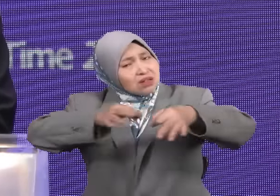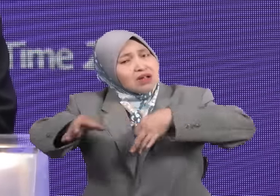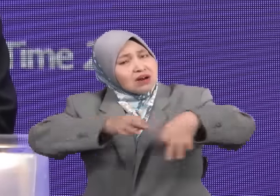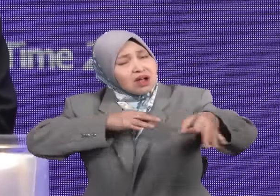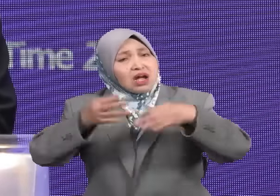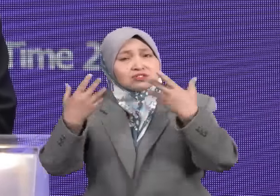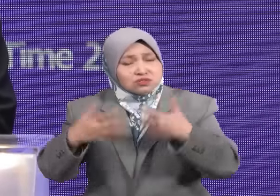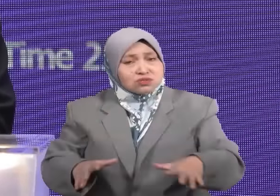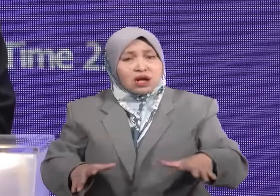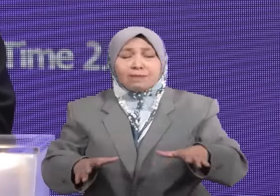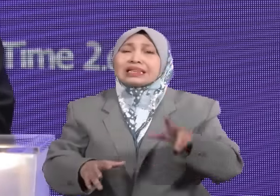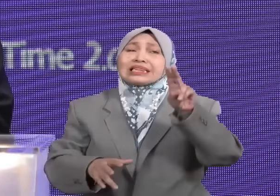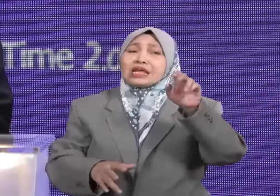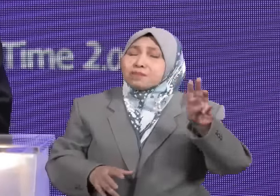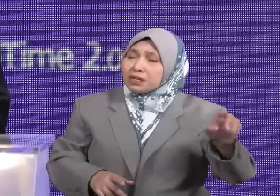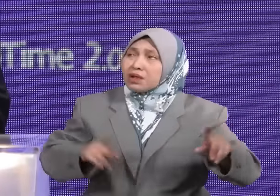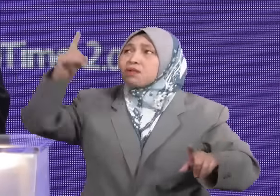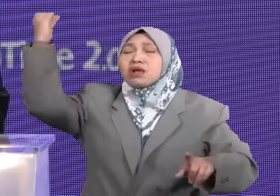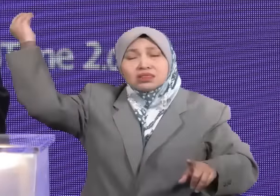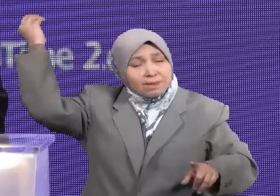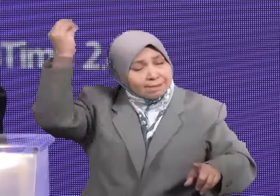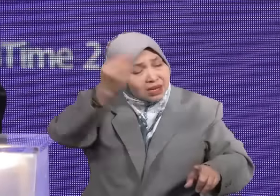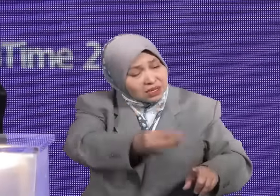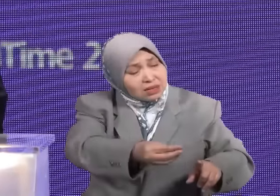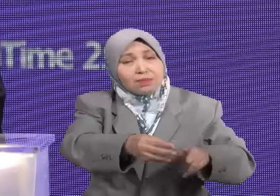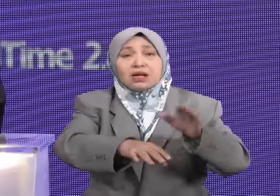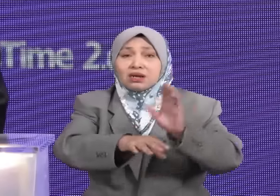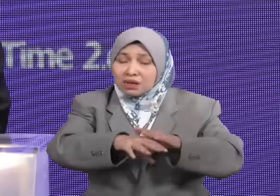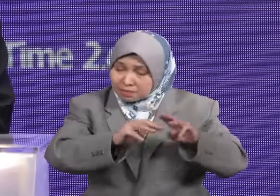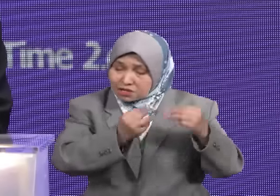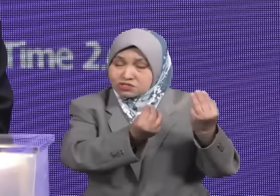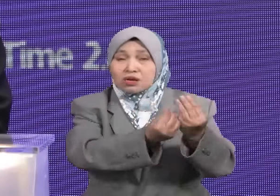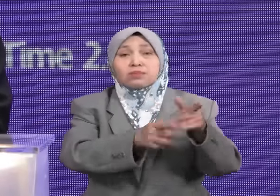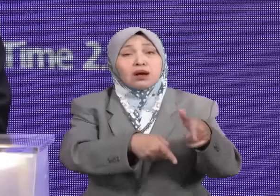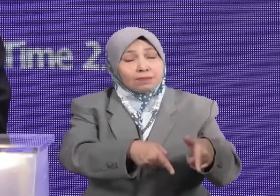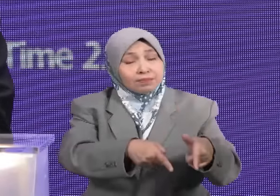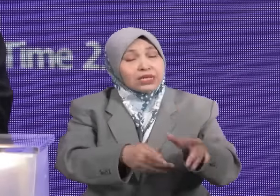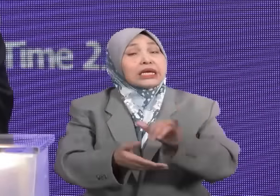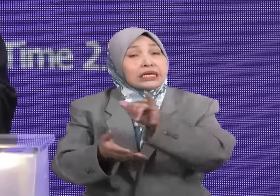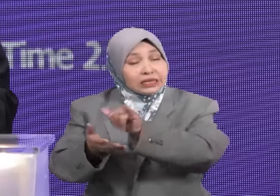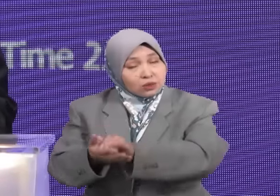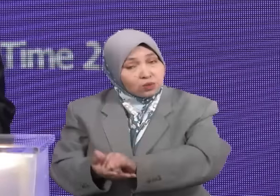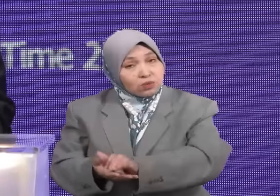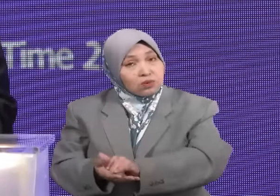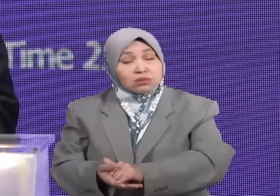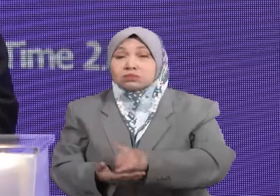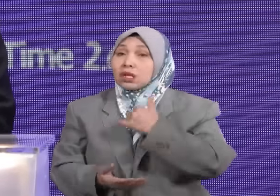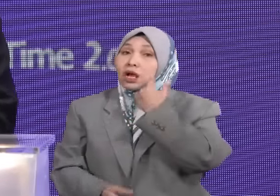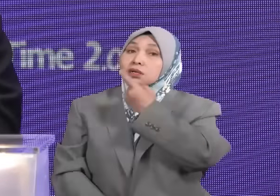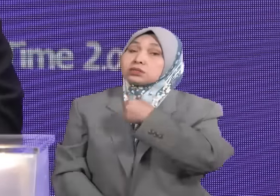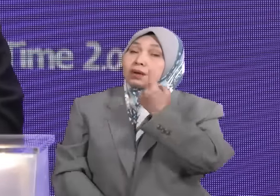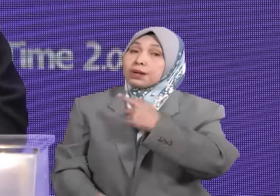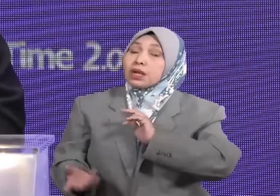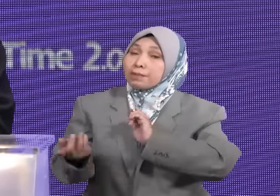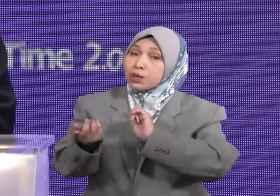may yubaddil ni'matallahi min ba'di ma ja'athu fa innallaha syadidul iqab. Iaitu Barang siapa yang